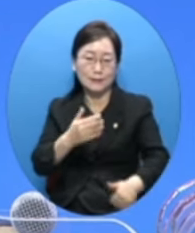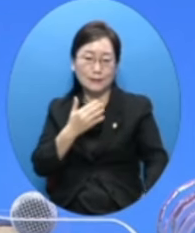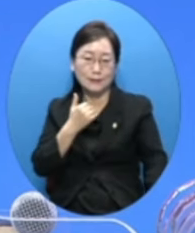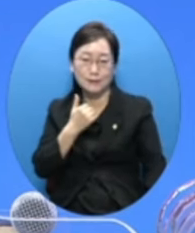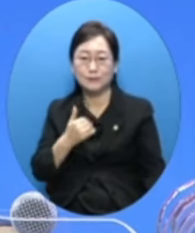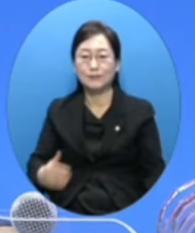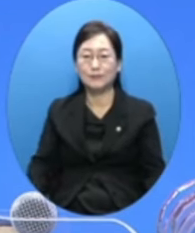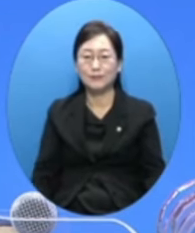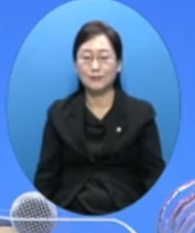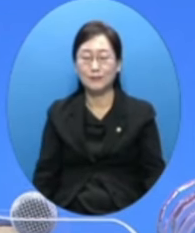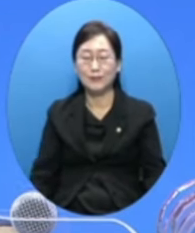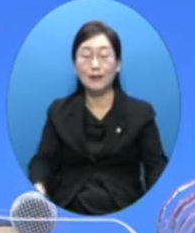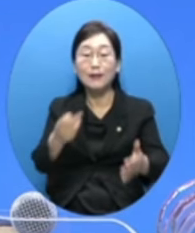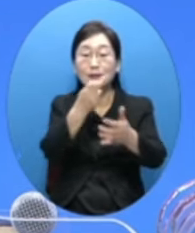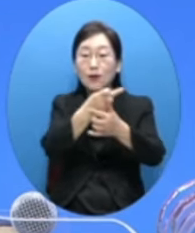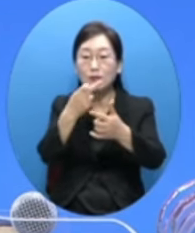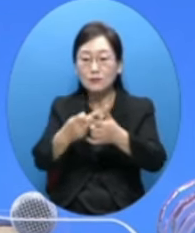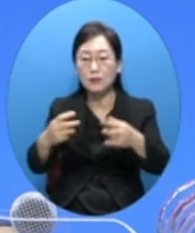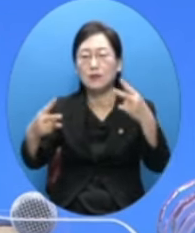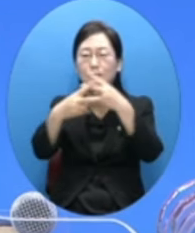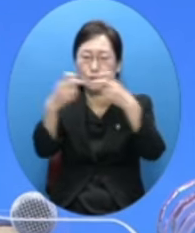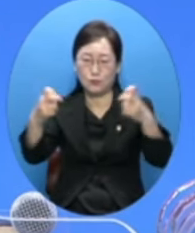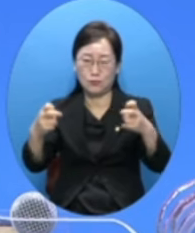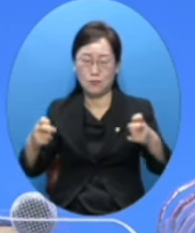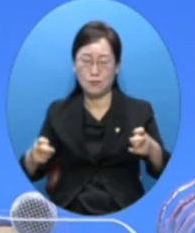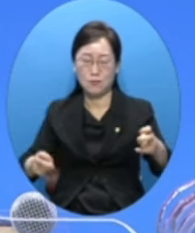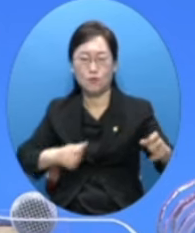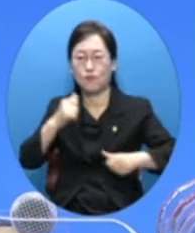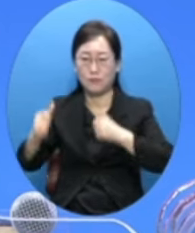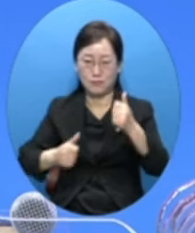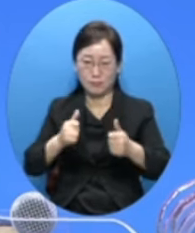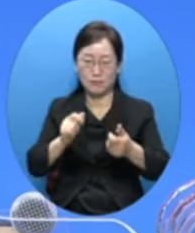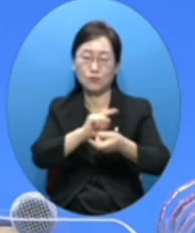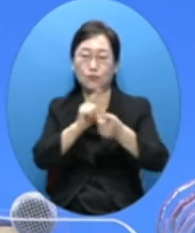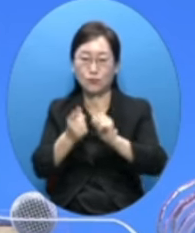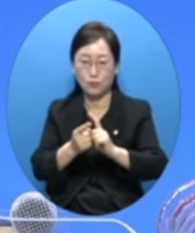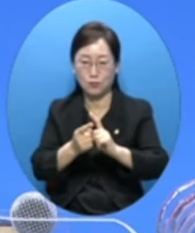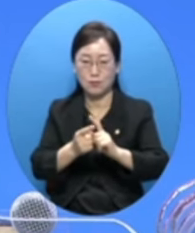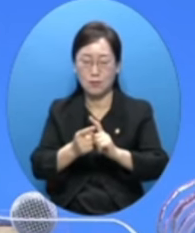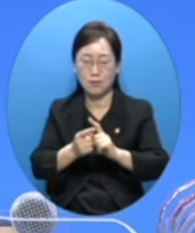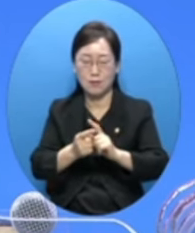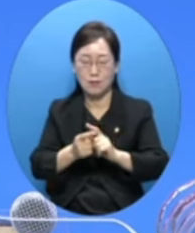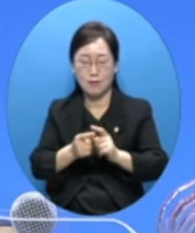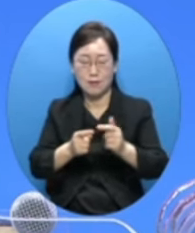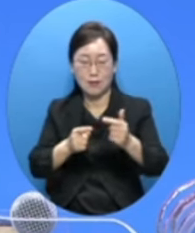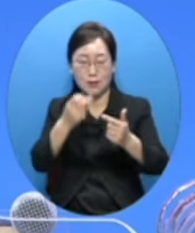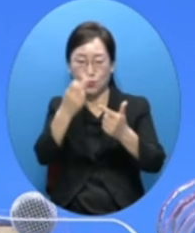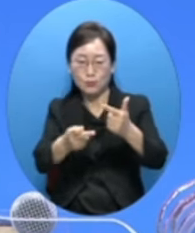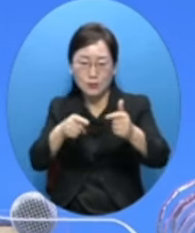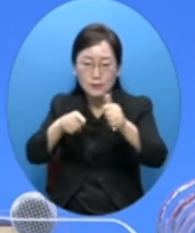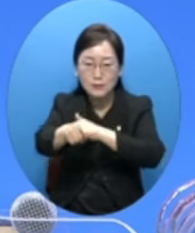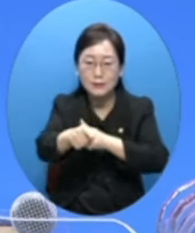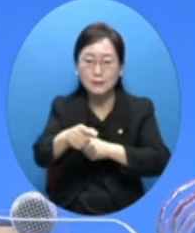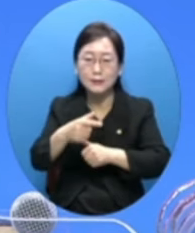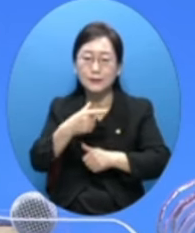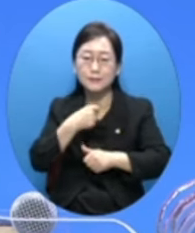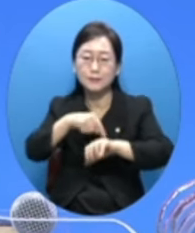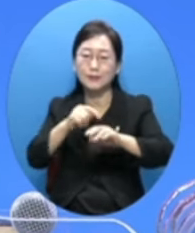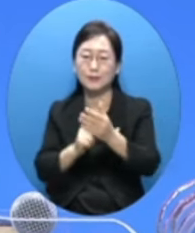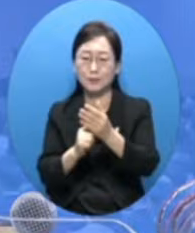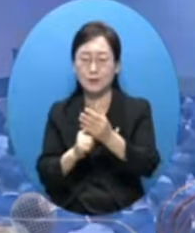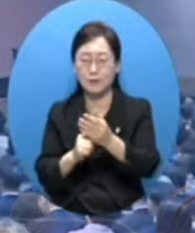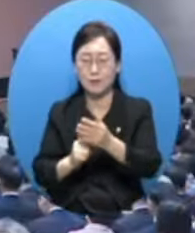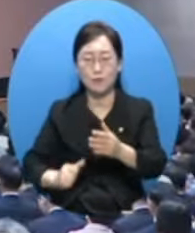형제 간에 미움이 생겨나고 분노가 생겨나서 죽이고 싶도록 그런 마음에 분노가 생겨난